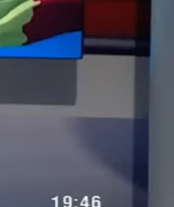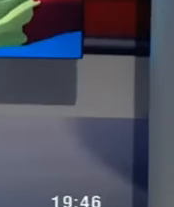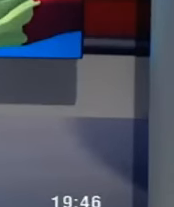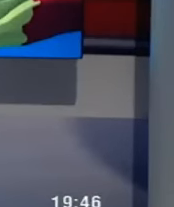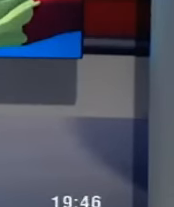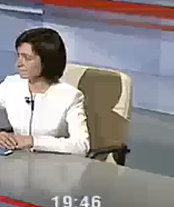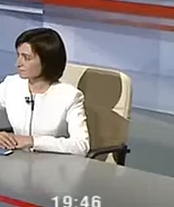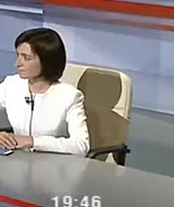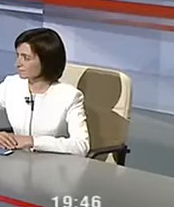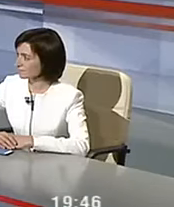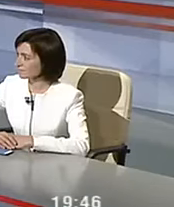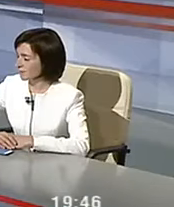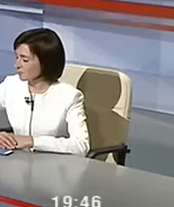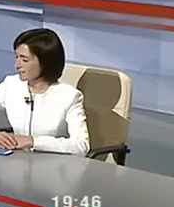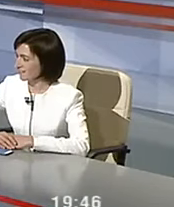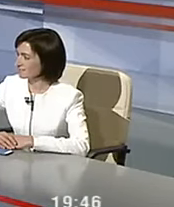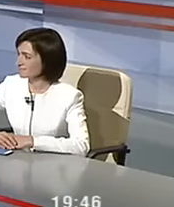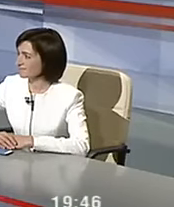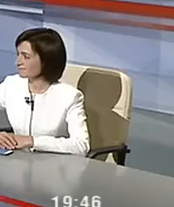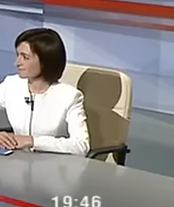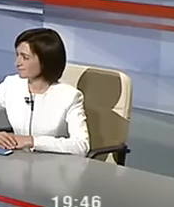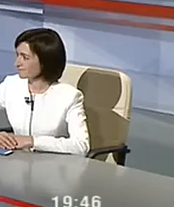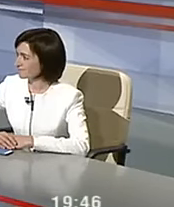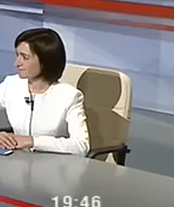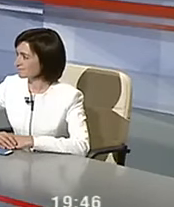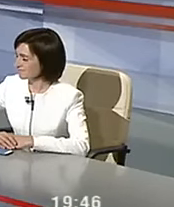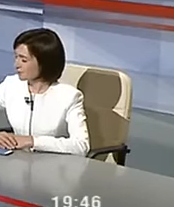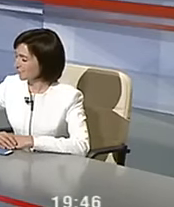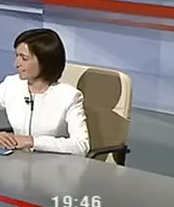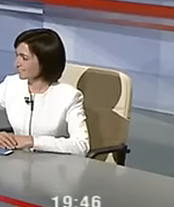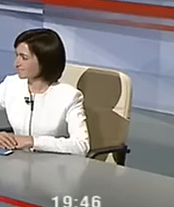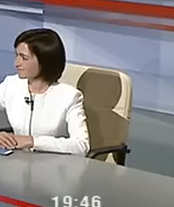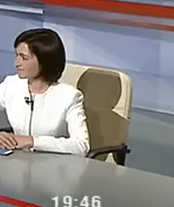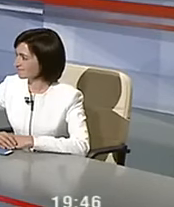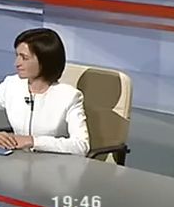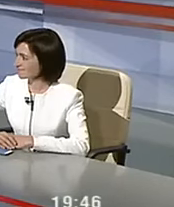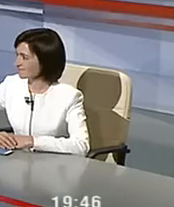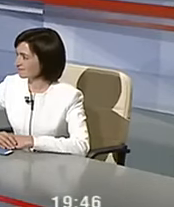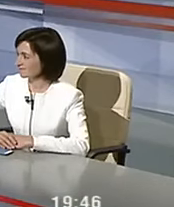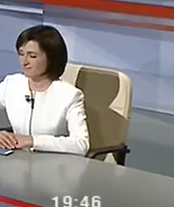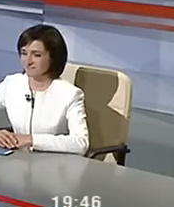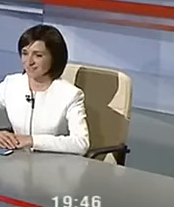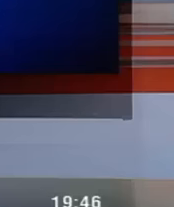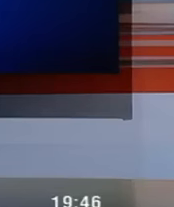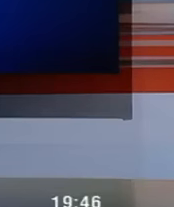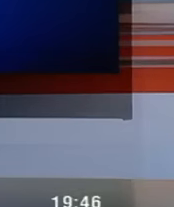Maia Sandu. Bună seara și bine v-am găsit! Bună seara! Condițiile noastre vă sunt clare? Foarte clar. Atunci, start